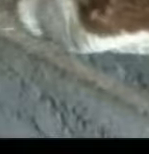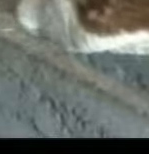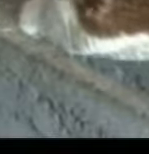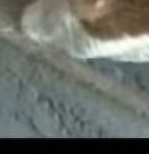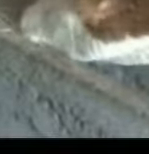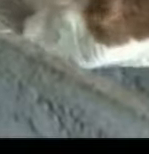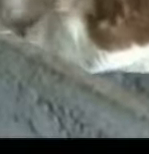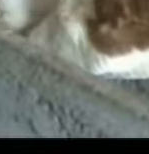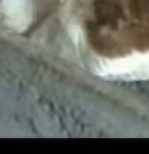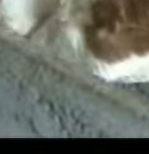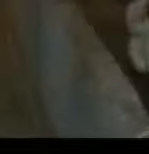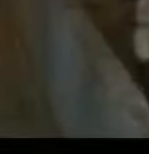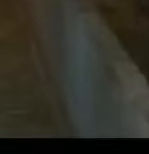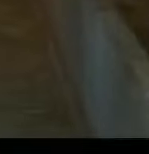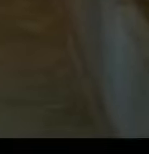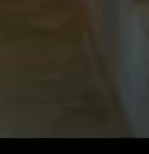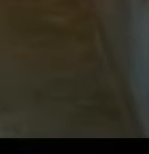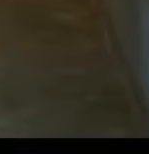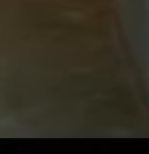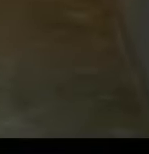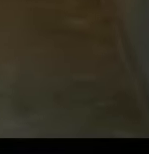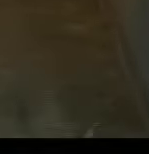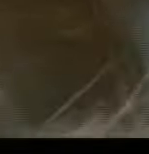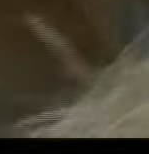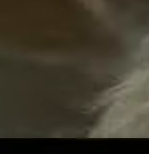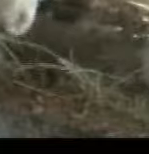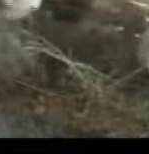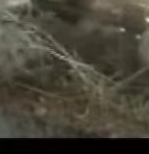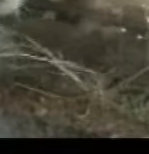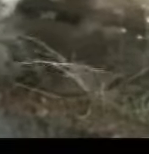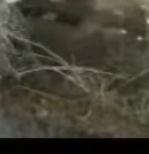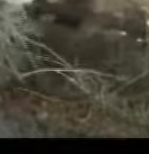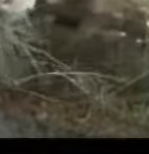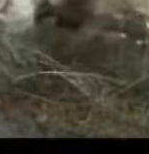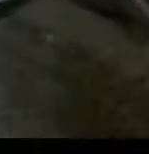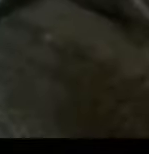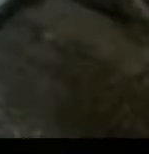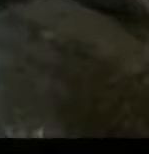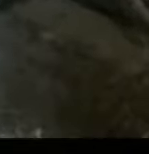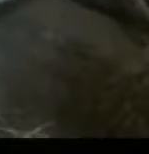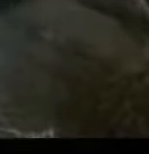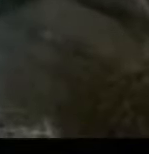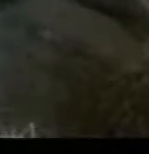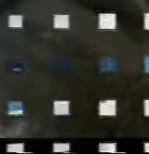Больше субсидий, больше возможностей. Тарбагатайский район лидирует в области по объемам выделяемых сельскохозяйственных субсидий.